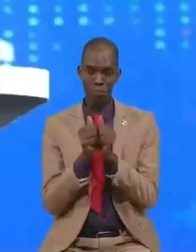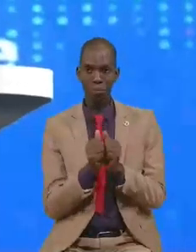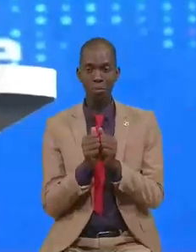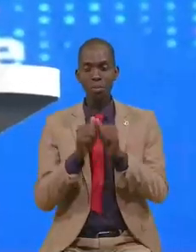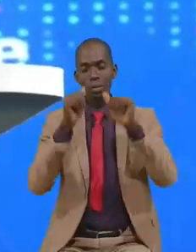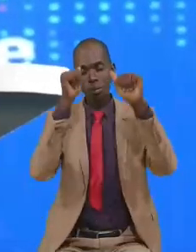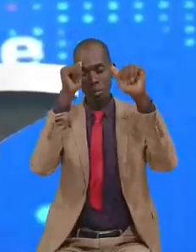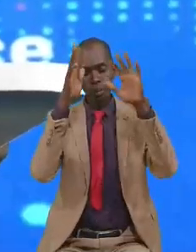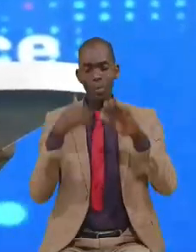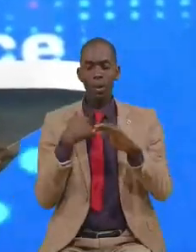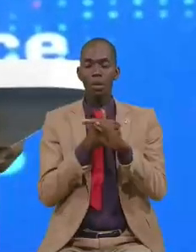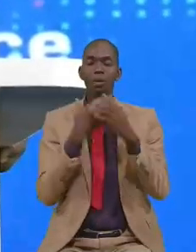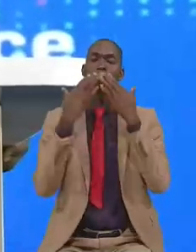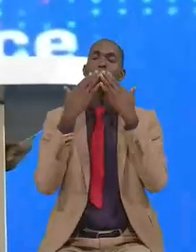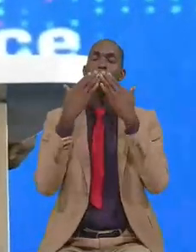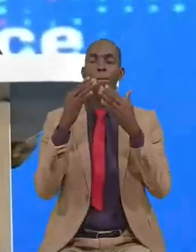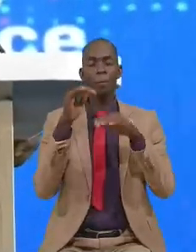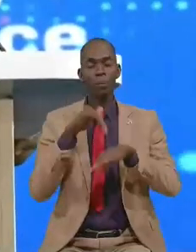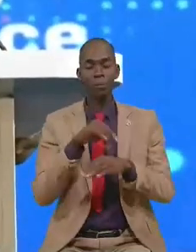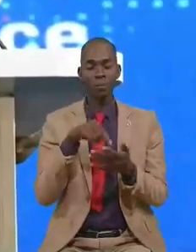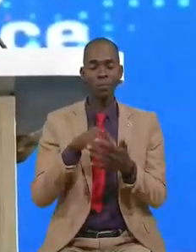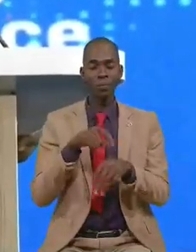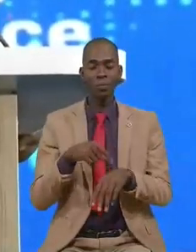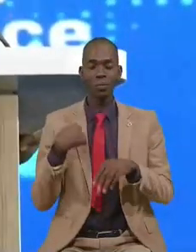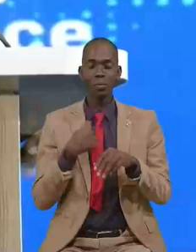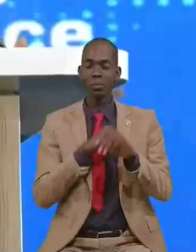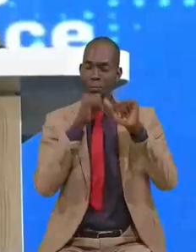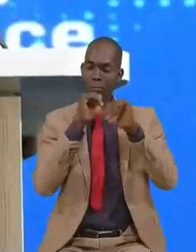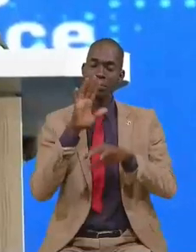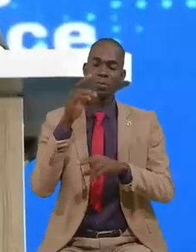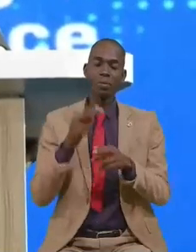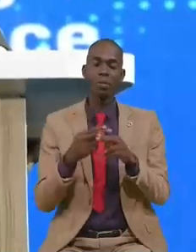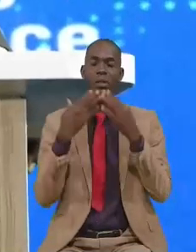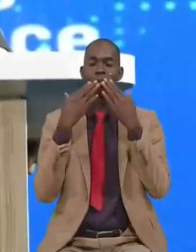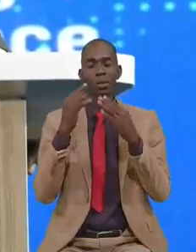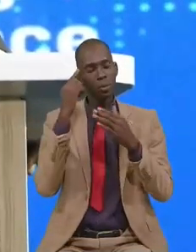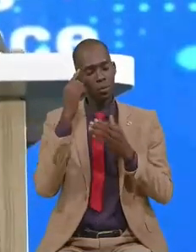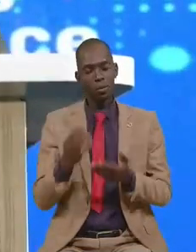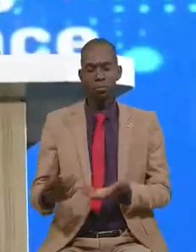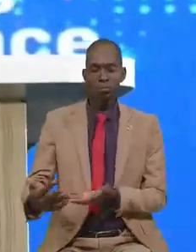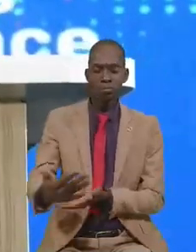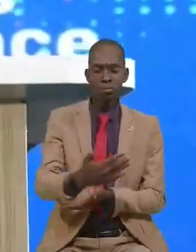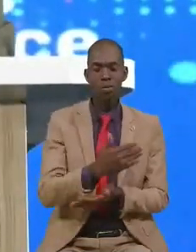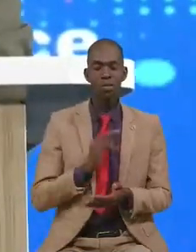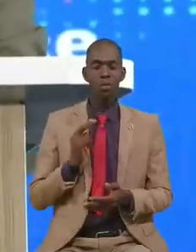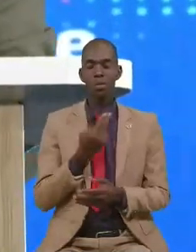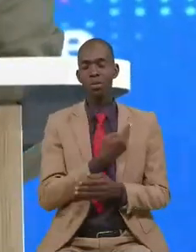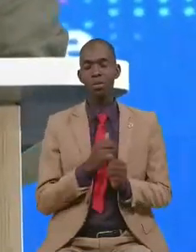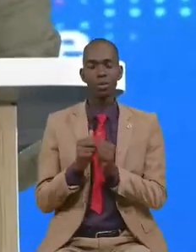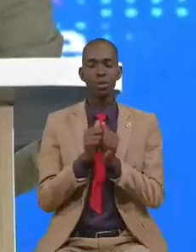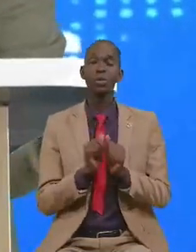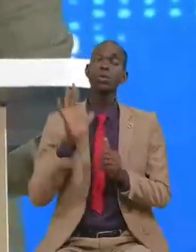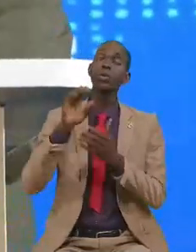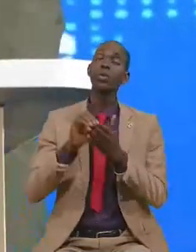Père, nous te remercions en ce moment, nous bénissons ton nom. Merci pour nous avoir rassemblés, tes serviteurs,